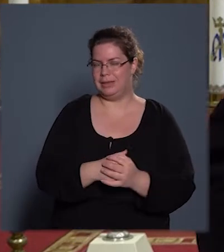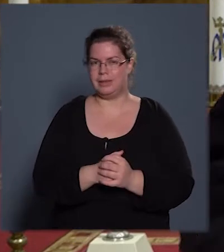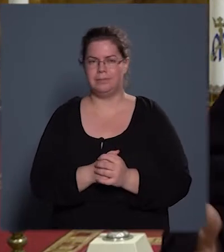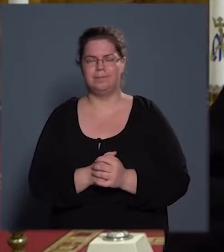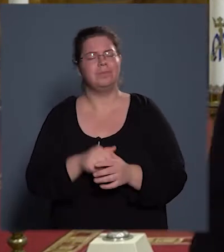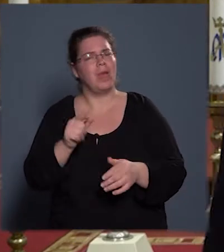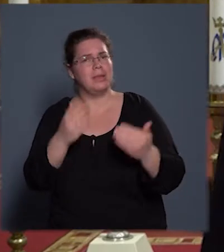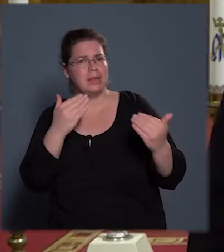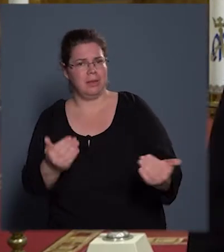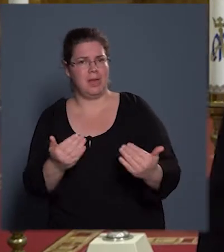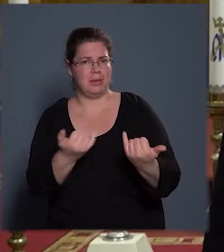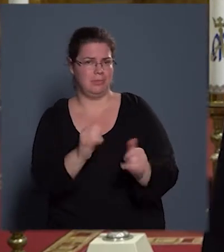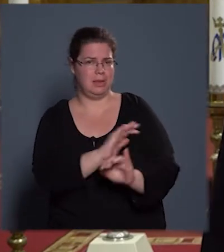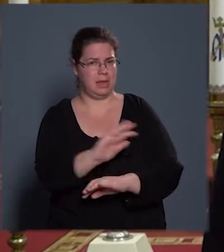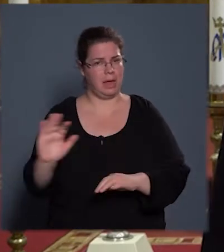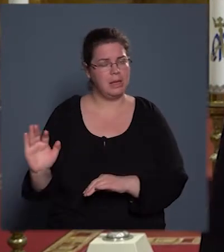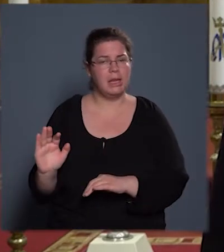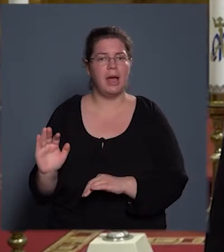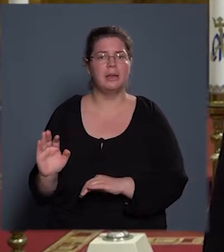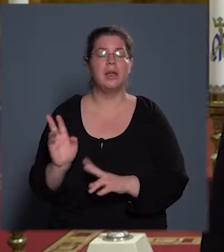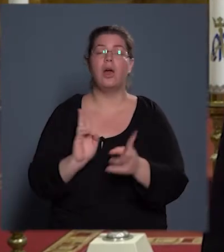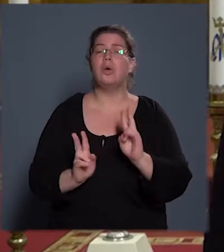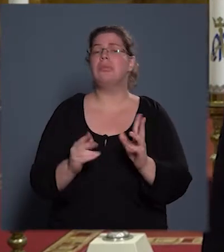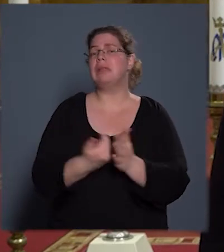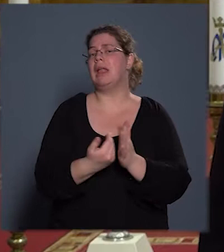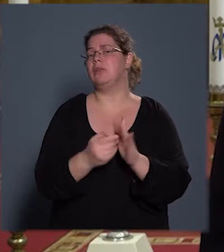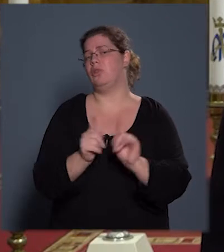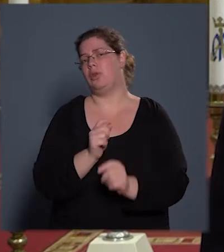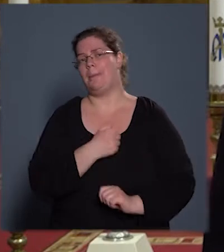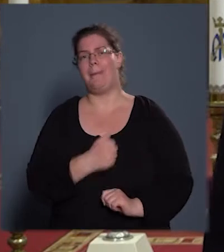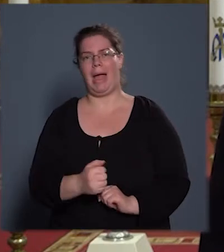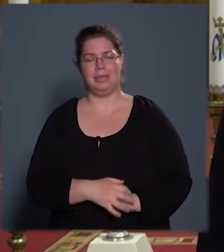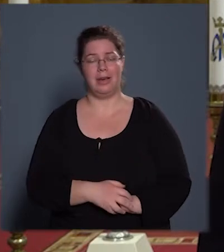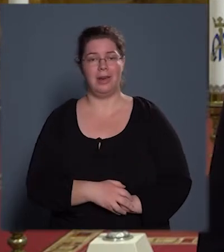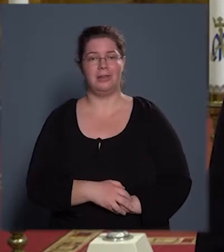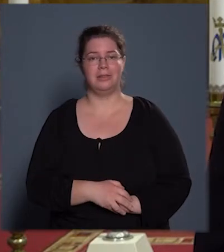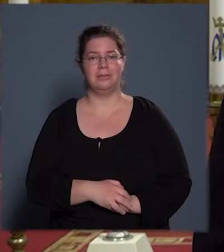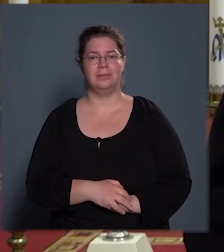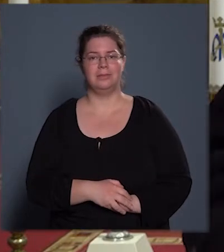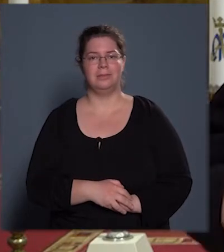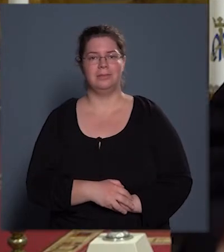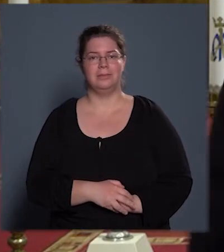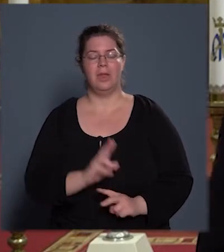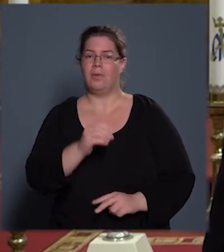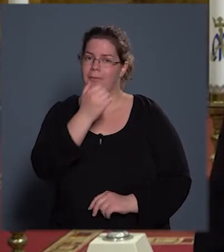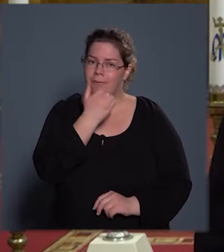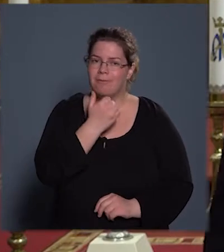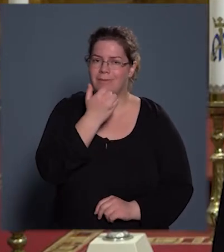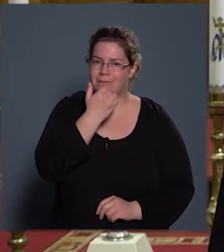azt kívánom mindenkinek, hogy legyünk olyan bátrak, hogy